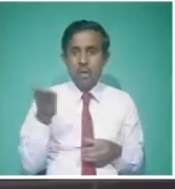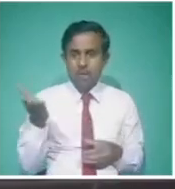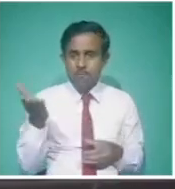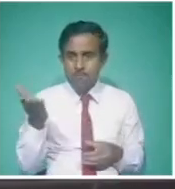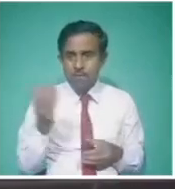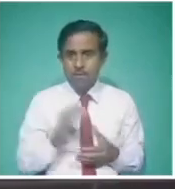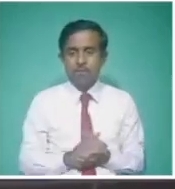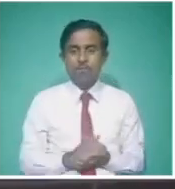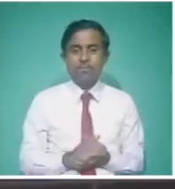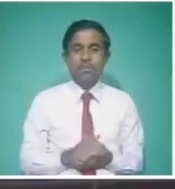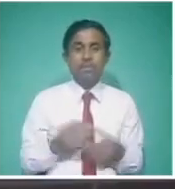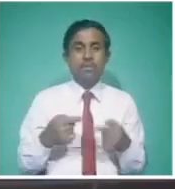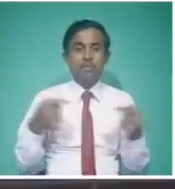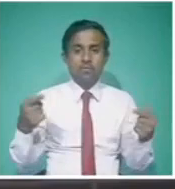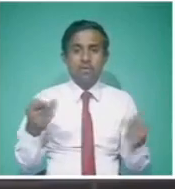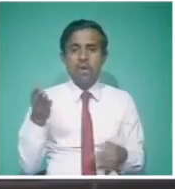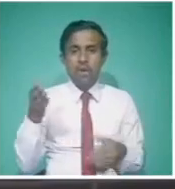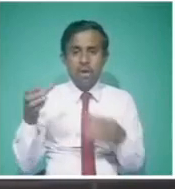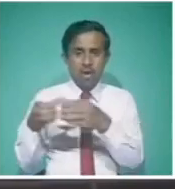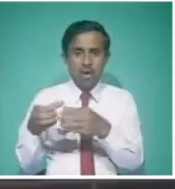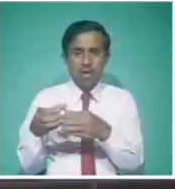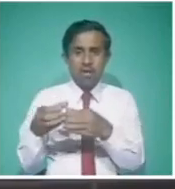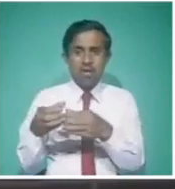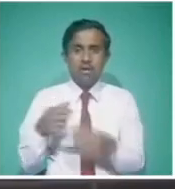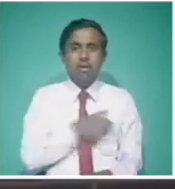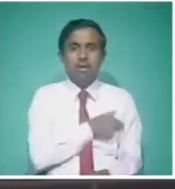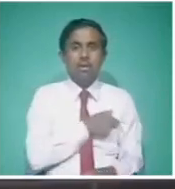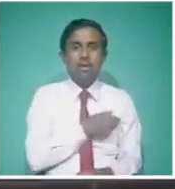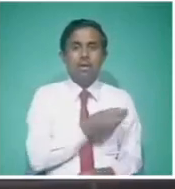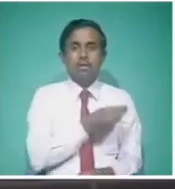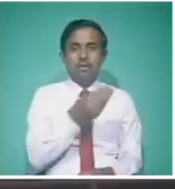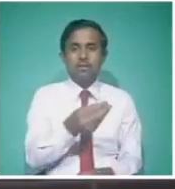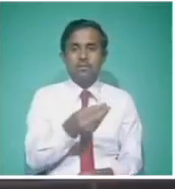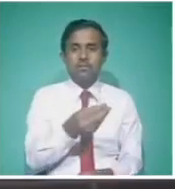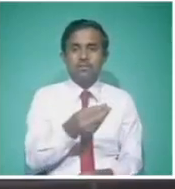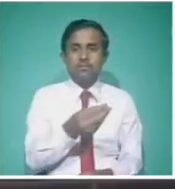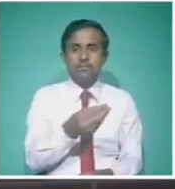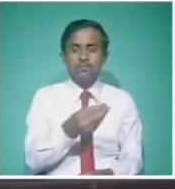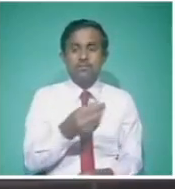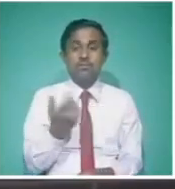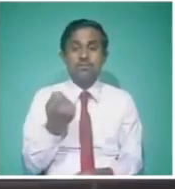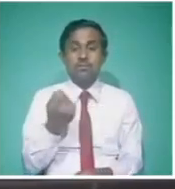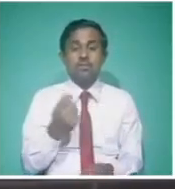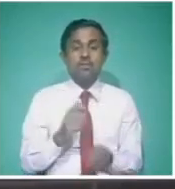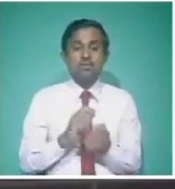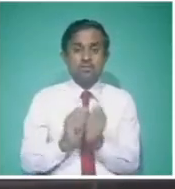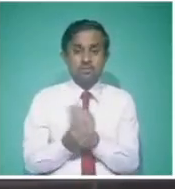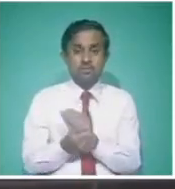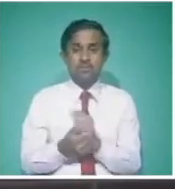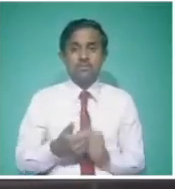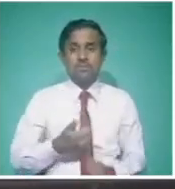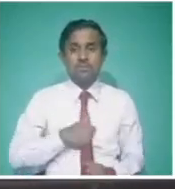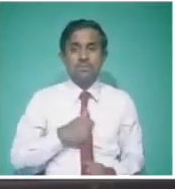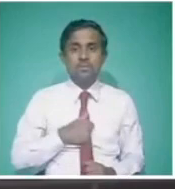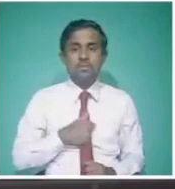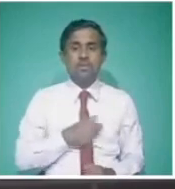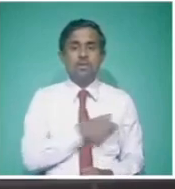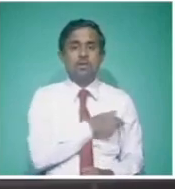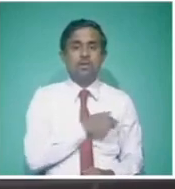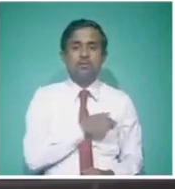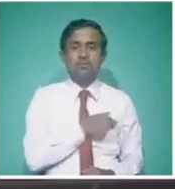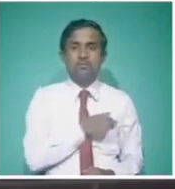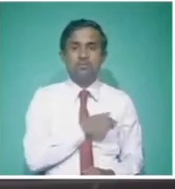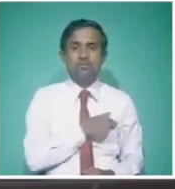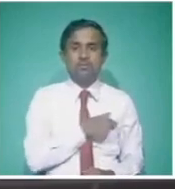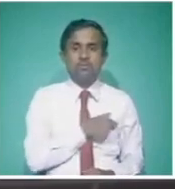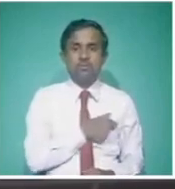ඉකොනොමික් රිෆෝම්ස් වලට විරුද්ධ කණ්ඩායමට නායකත්වය දෙනවා ඒ ඉකොනොමික් රිෆෝම්ස් වලට කැමති නායකයෙක්.